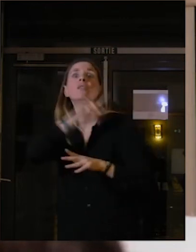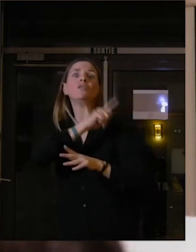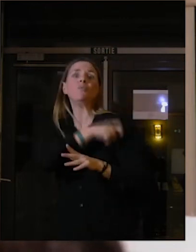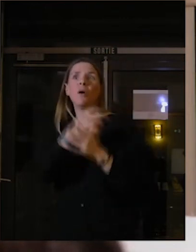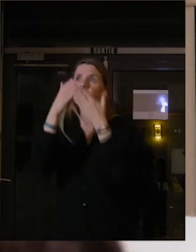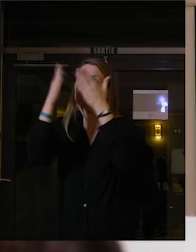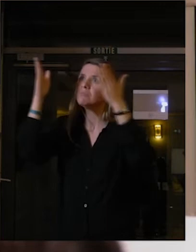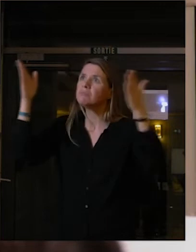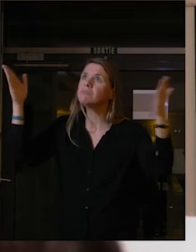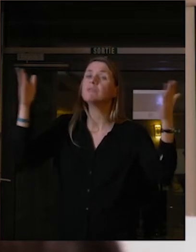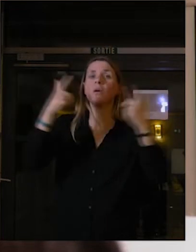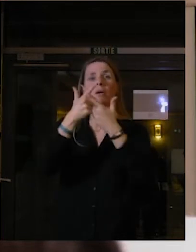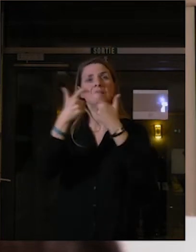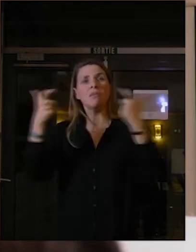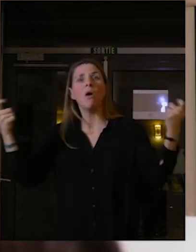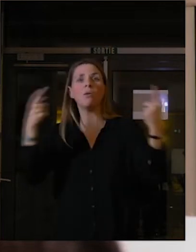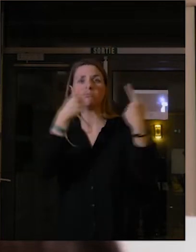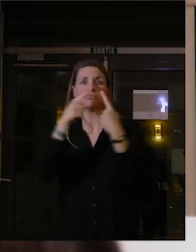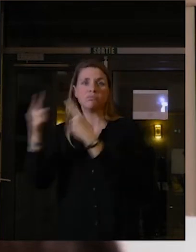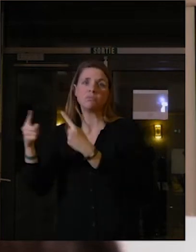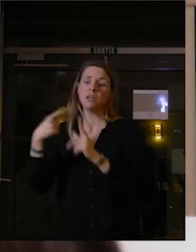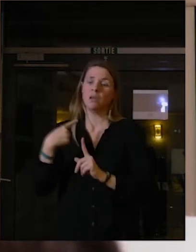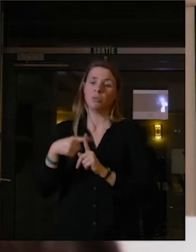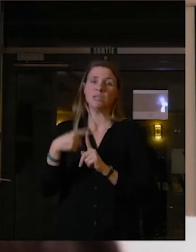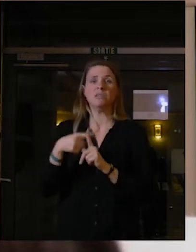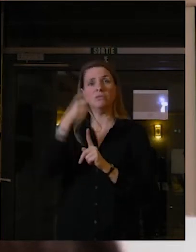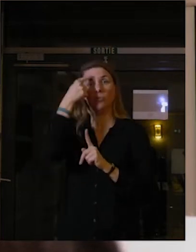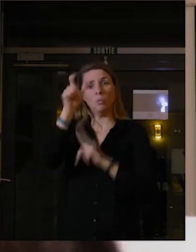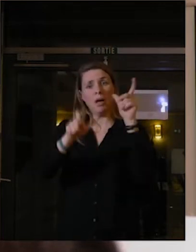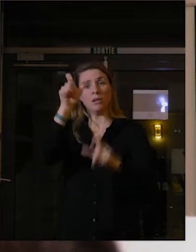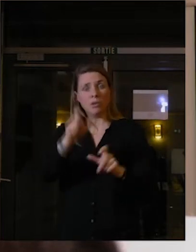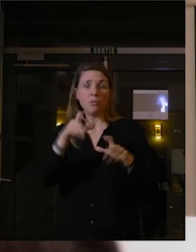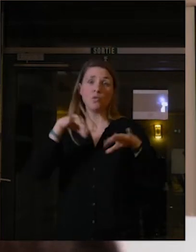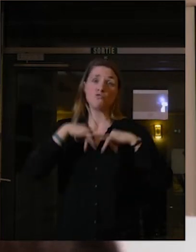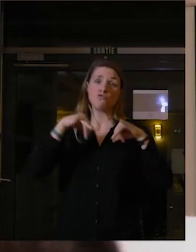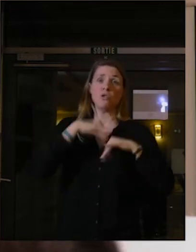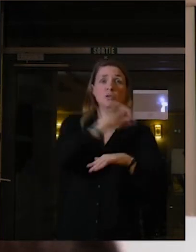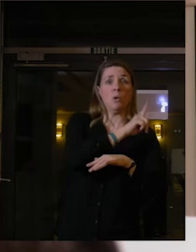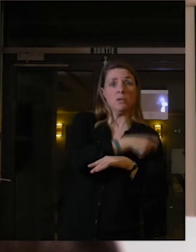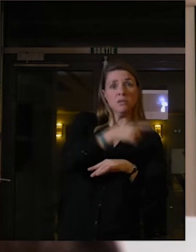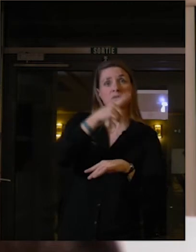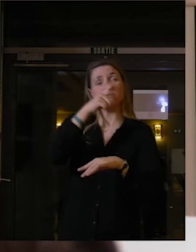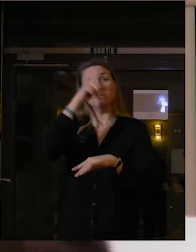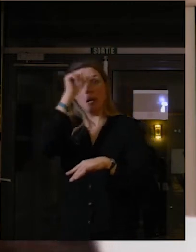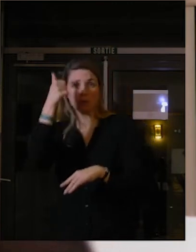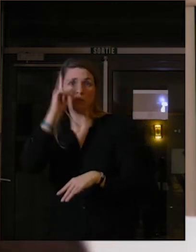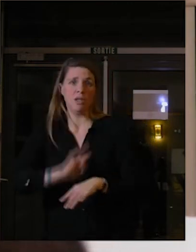et ça peut être que bénéfique, je pense, pour les sportifs et les jeunes sportifs et sportives.